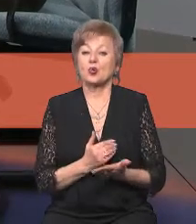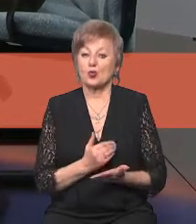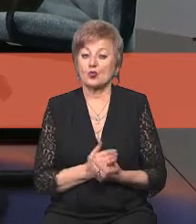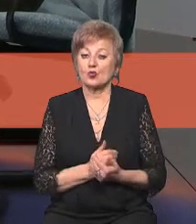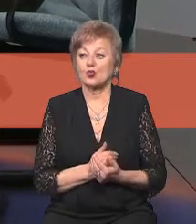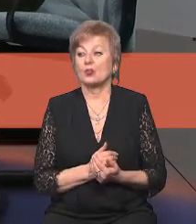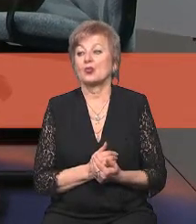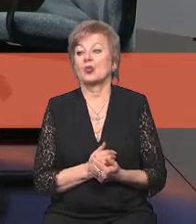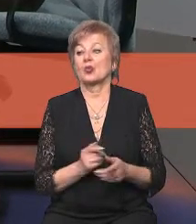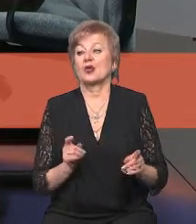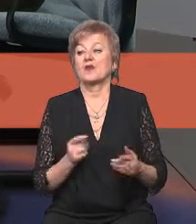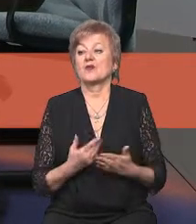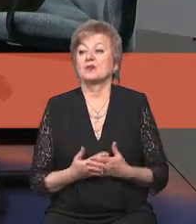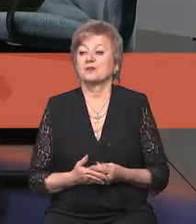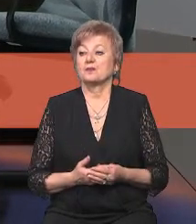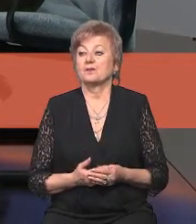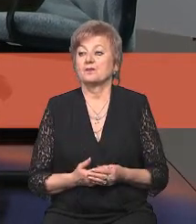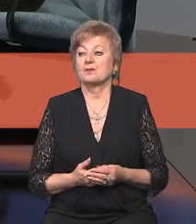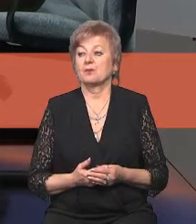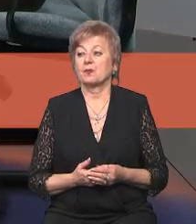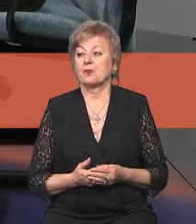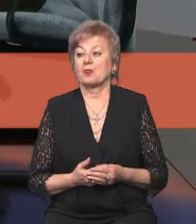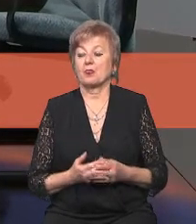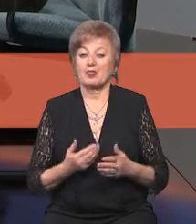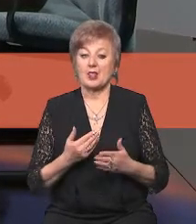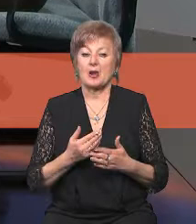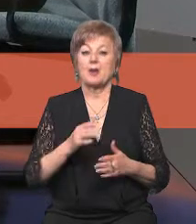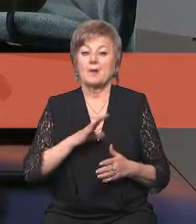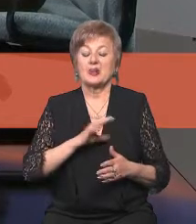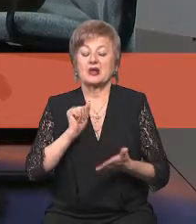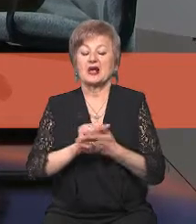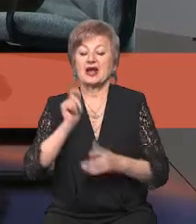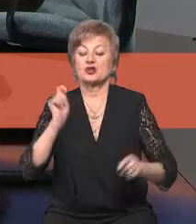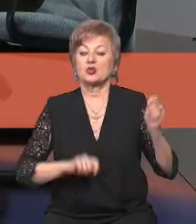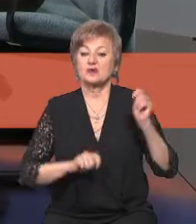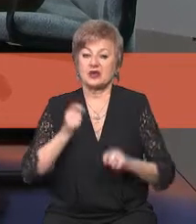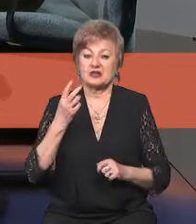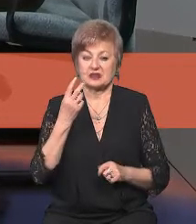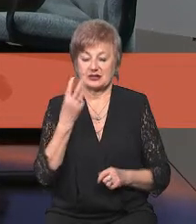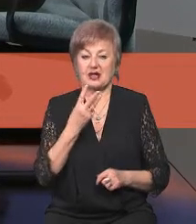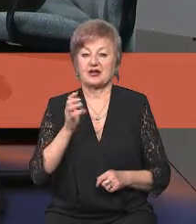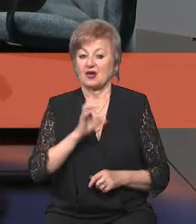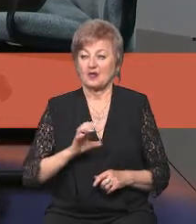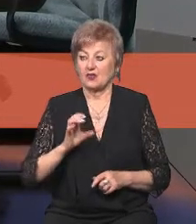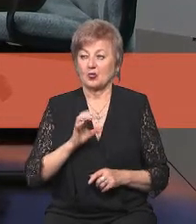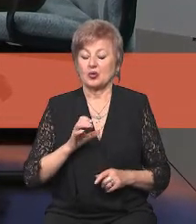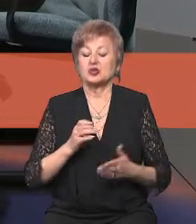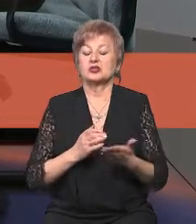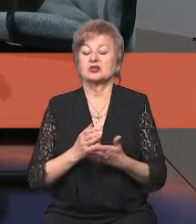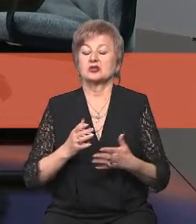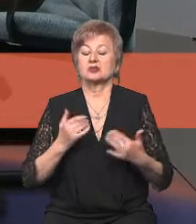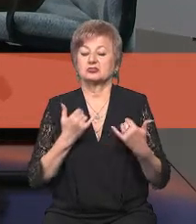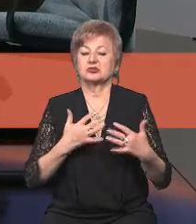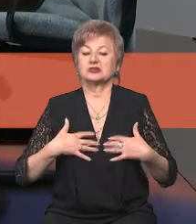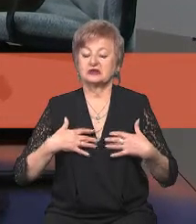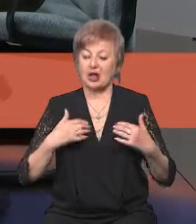новини, що от 10 вересня відбулася прес-конференція голови Національної служби здоров'я України